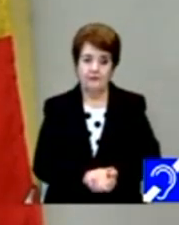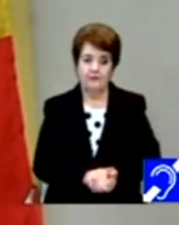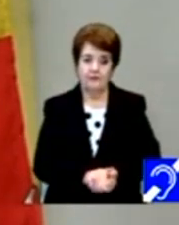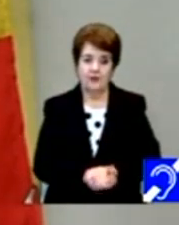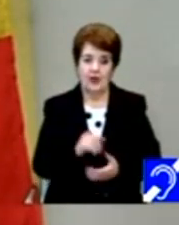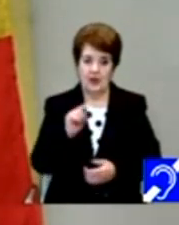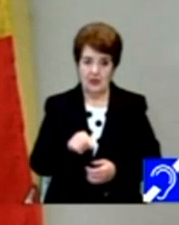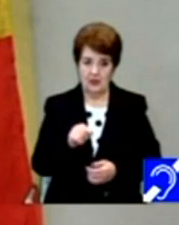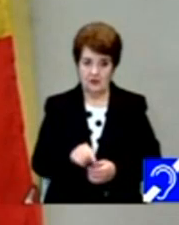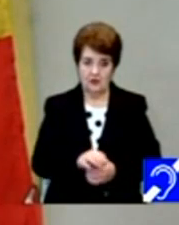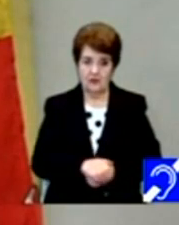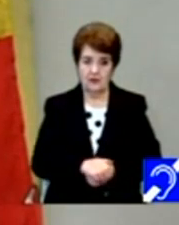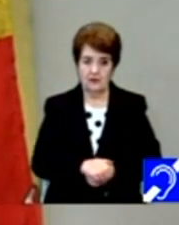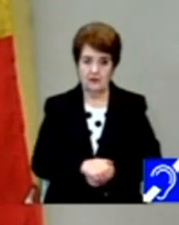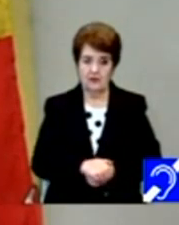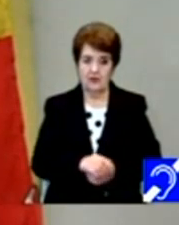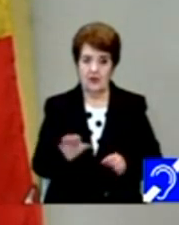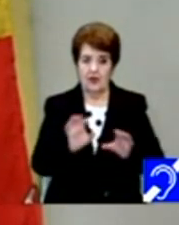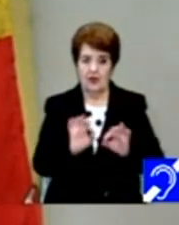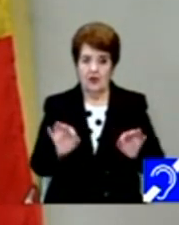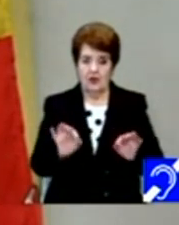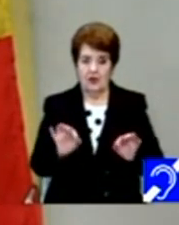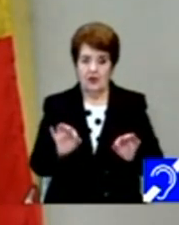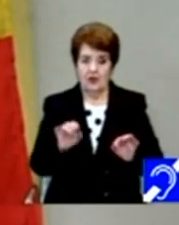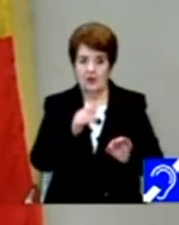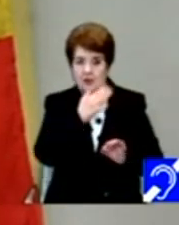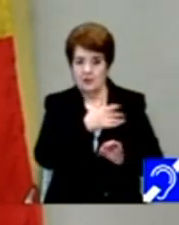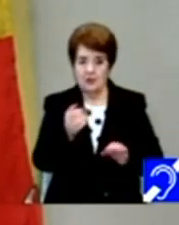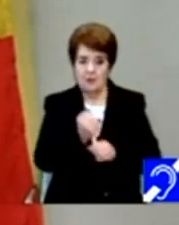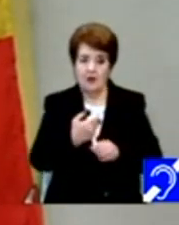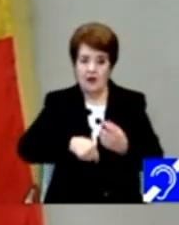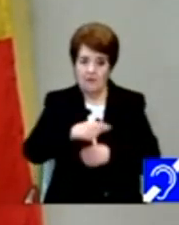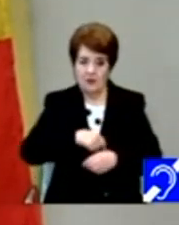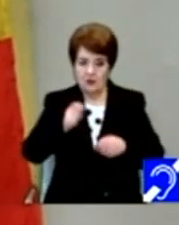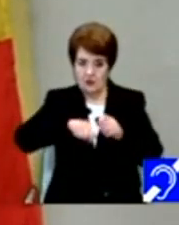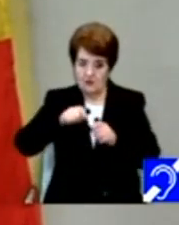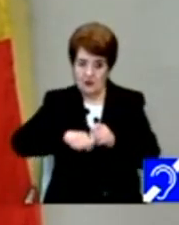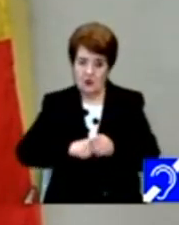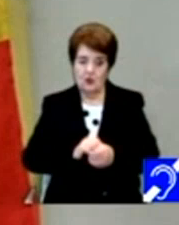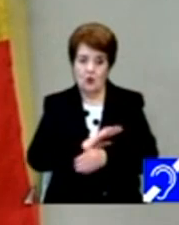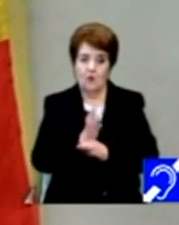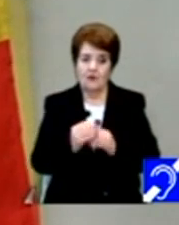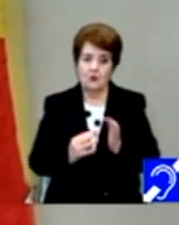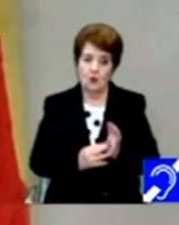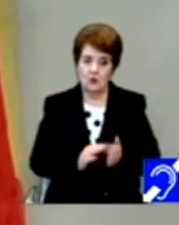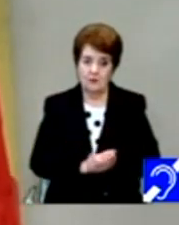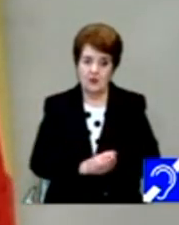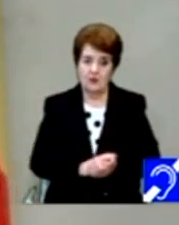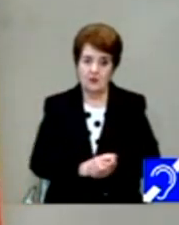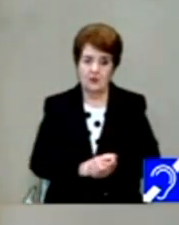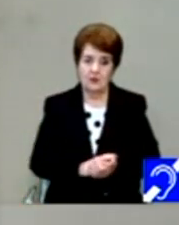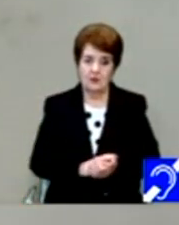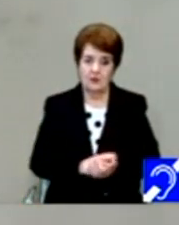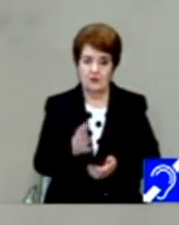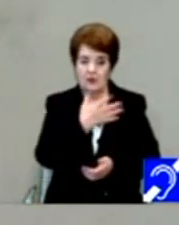În acest slide vedeți distribuția în timp a cazurilor și investigațiilor de COVID-19. Vedeți că